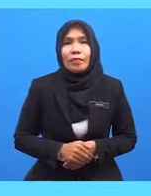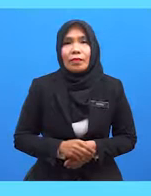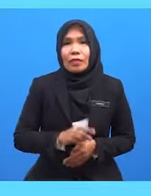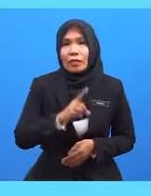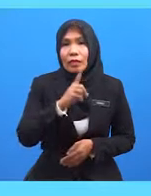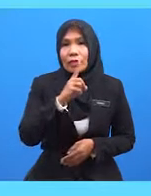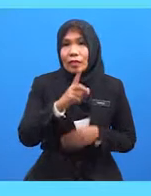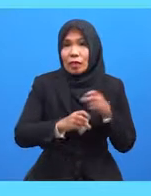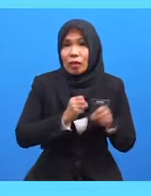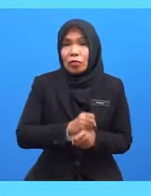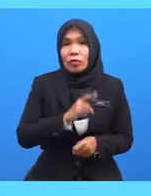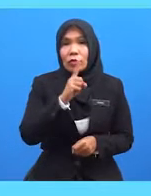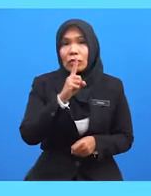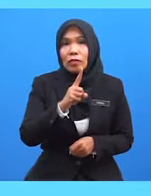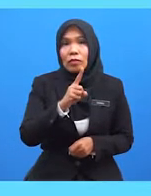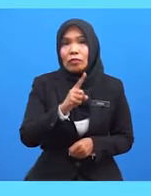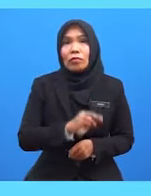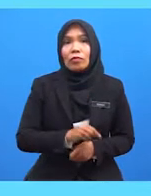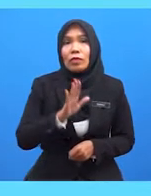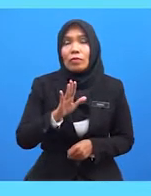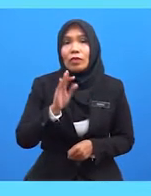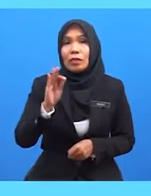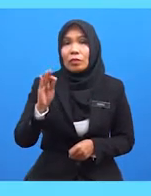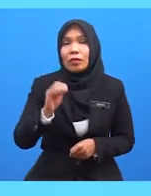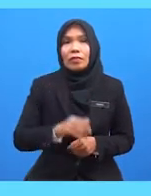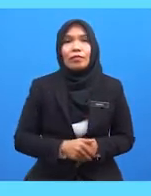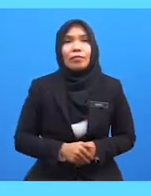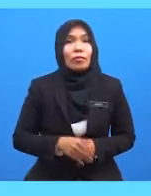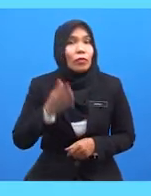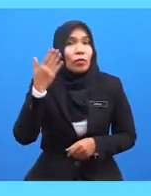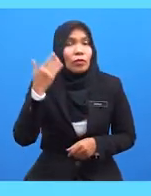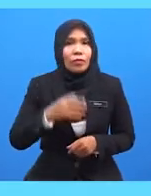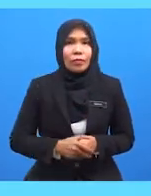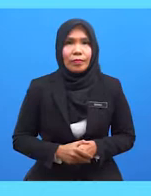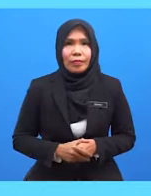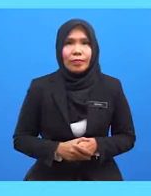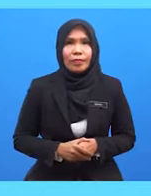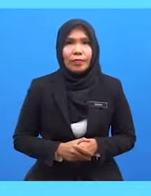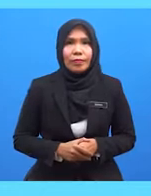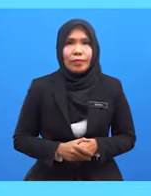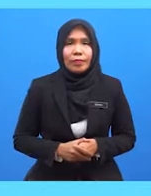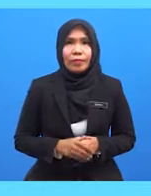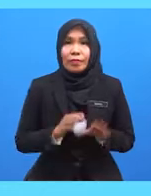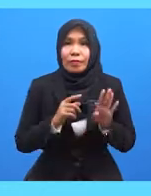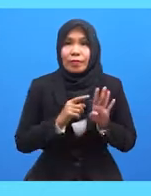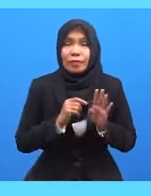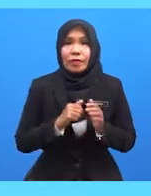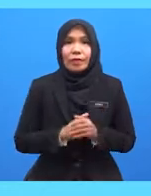1599 hingga 1602 Masihi. Magister Cotard Arthur dari